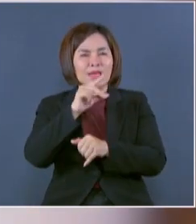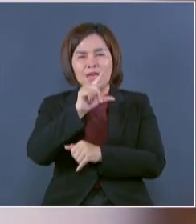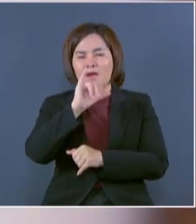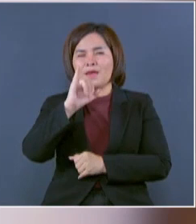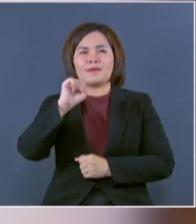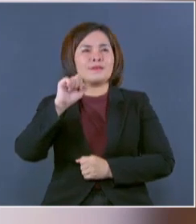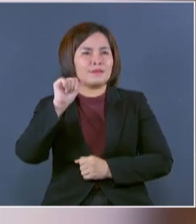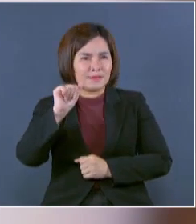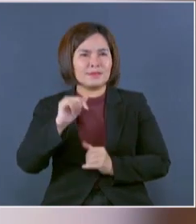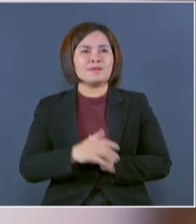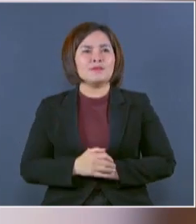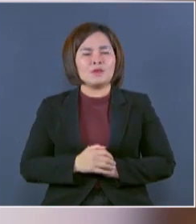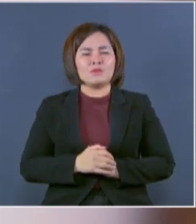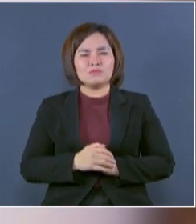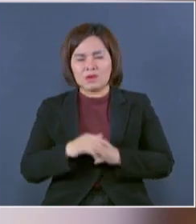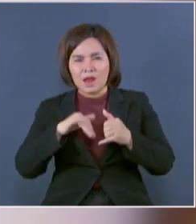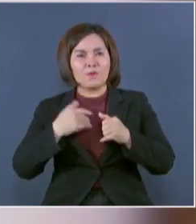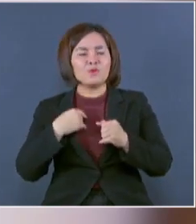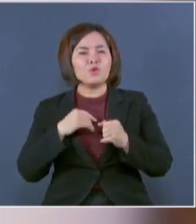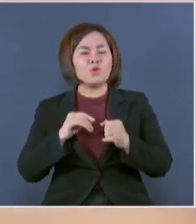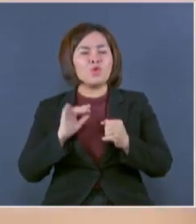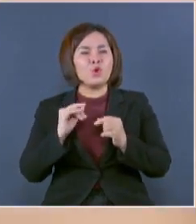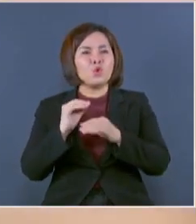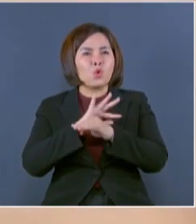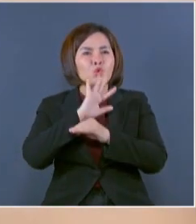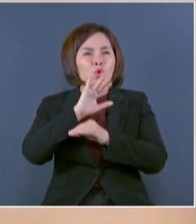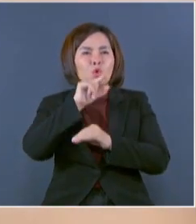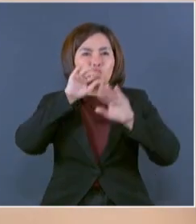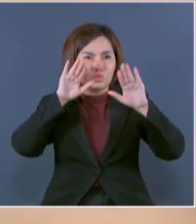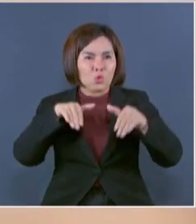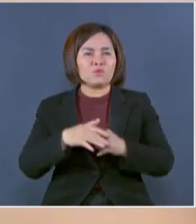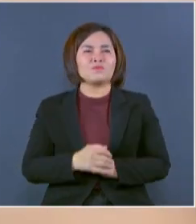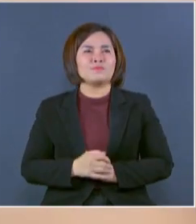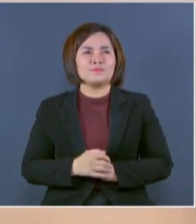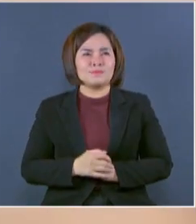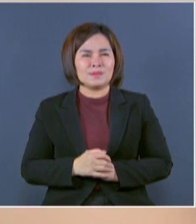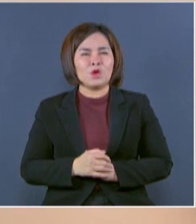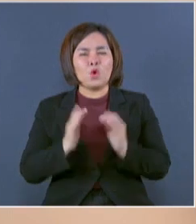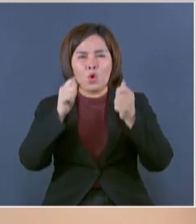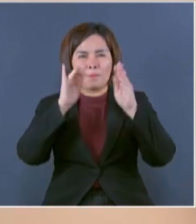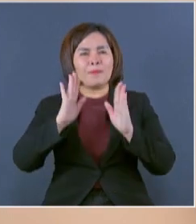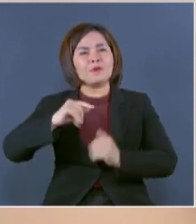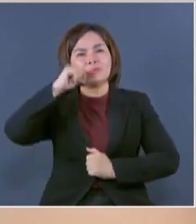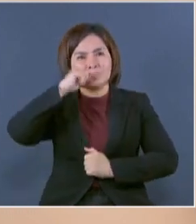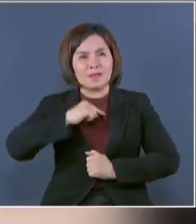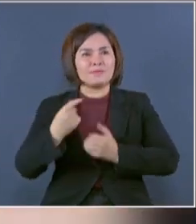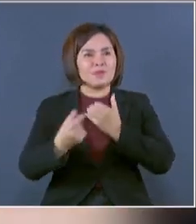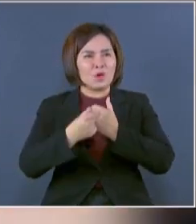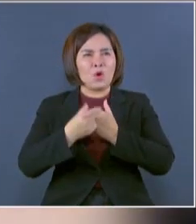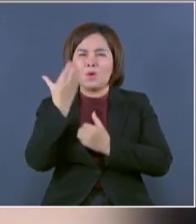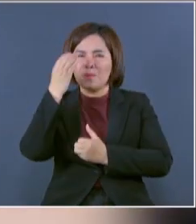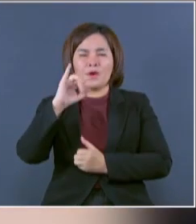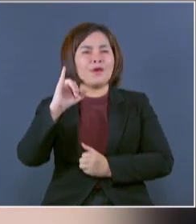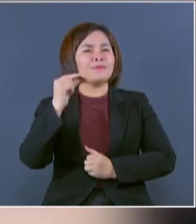แล้วก็ท่อนล่างเนี่ยแต่งด้วยขนนกนะคะซึ่งชุดนี้เป็นผลงานดีไซเนอร์ชาวไทยจากแบรนด์คณพจน์ค่ะโดยทางแบรนด์ก็ได้โพสต์ข้อความผ่